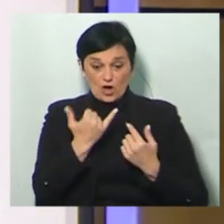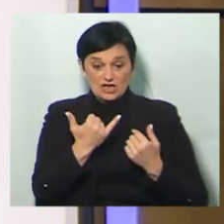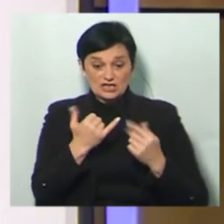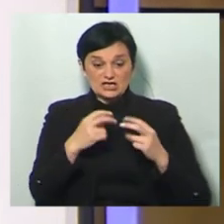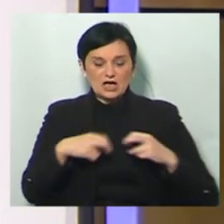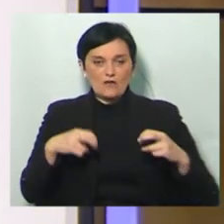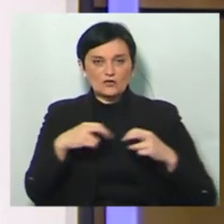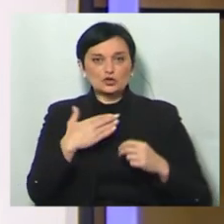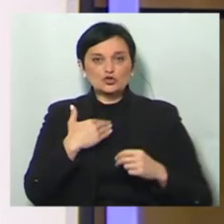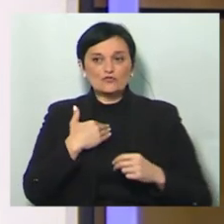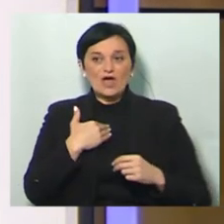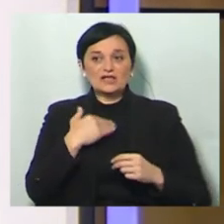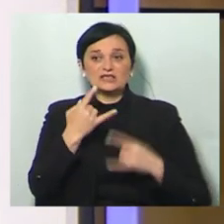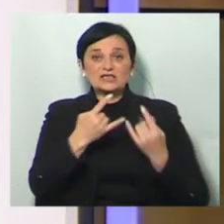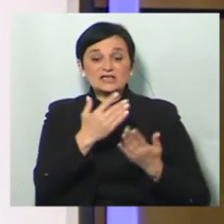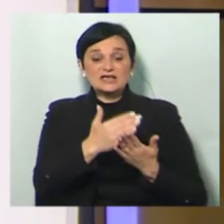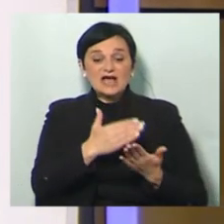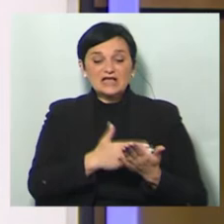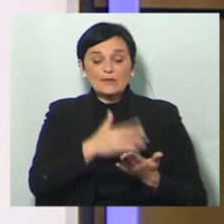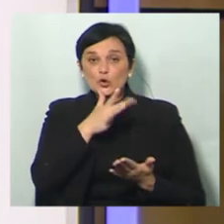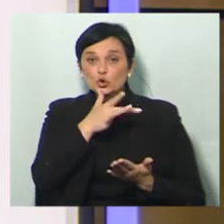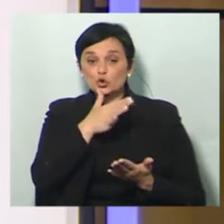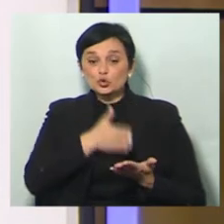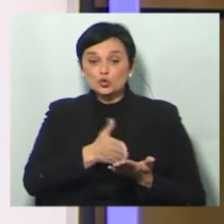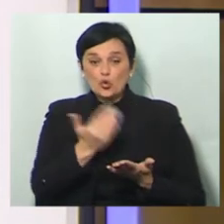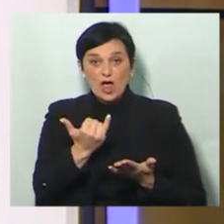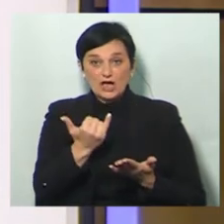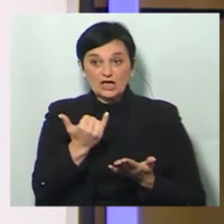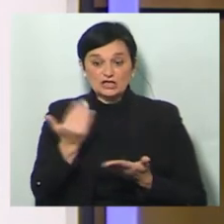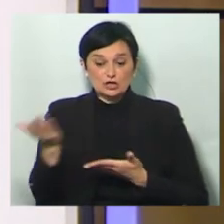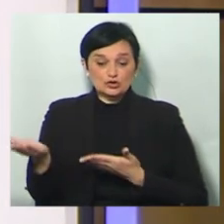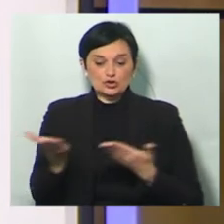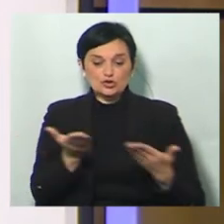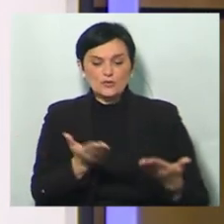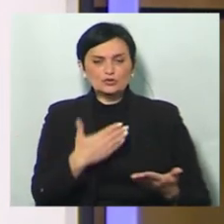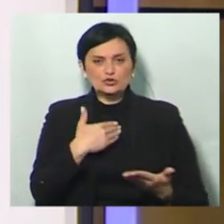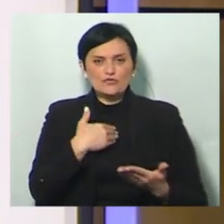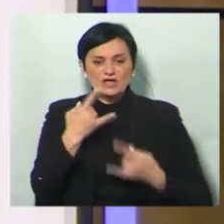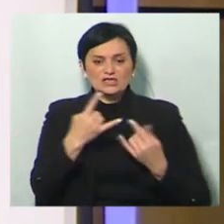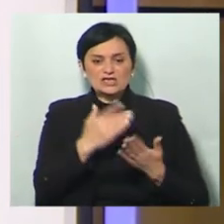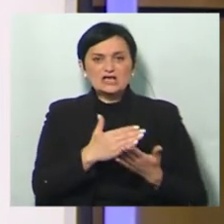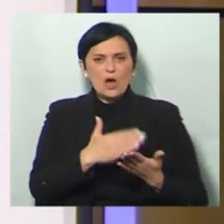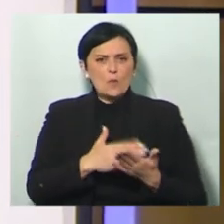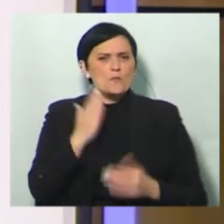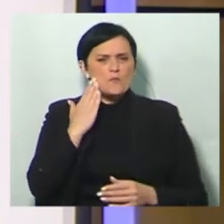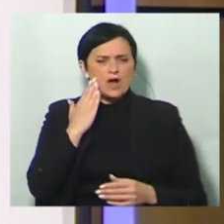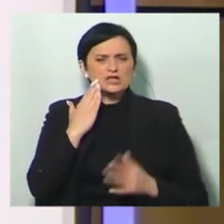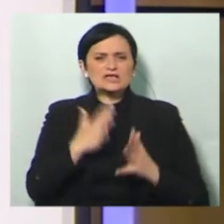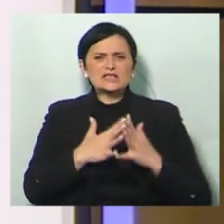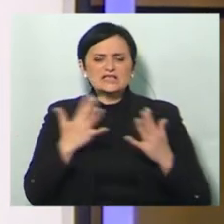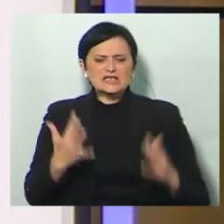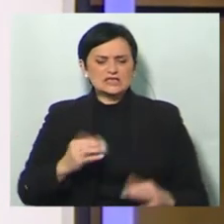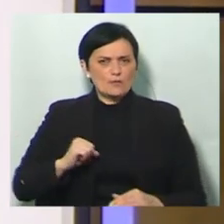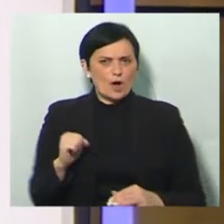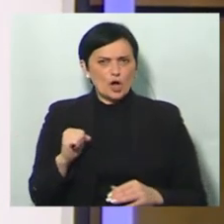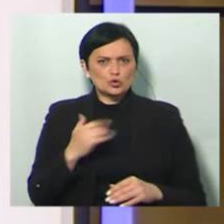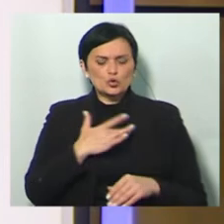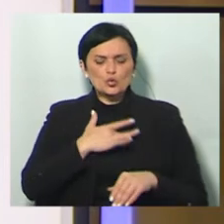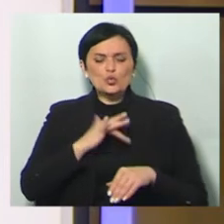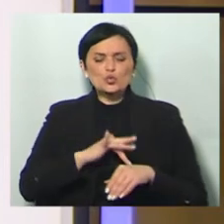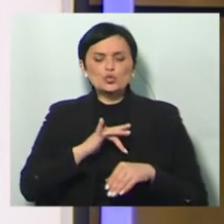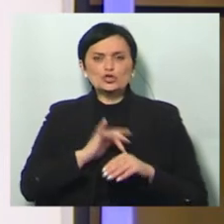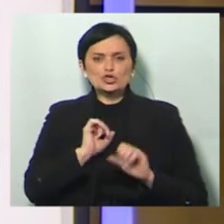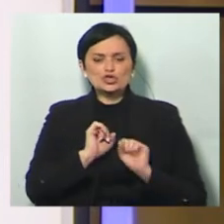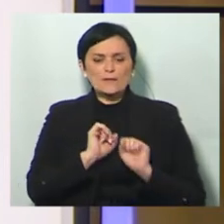გავარკვევთ უშუალო ჩვენი გადაცემის მსვლელობისას, რადგან ახლა სტუდიაში შემოგვერდება ჩვენი გადაცემის მართლა ძალიან დიდი მეგობარი და